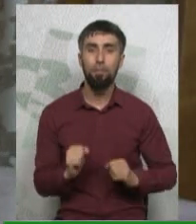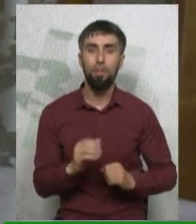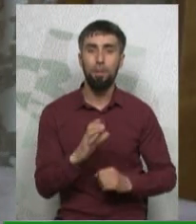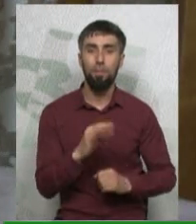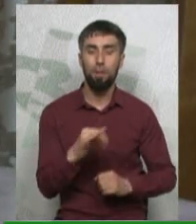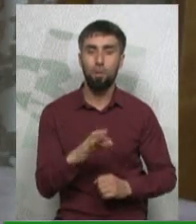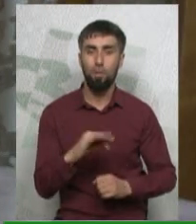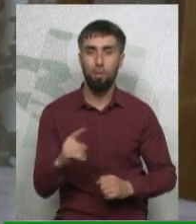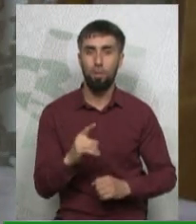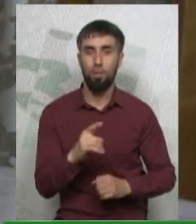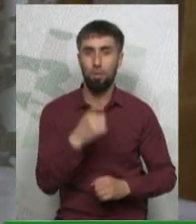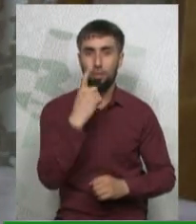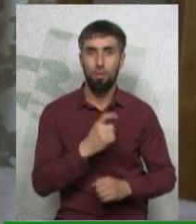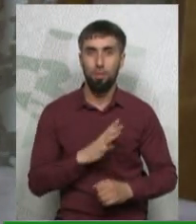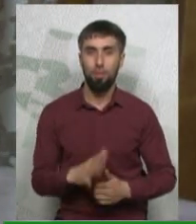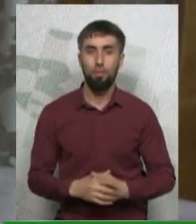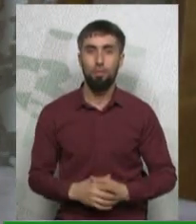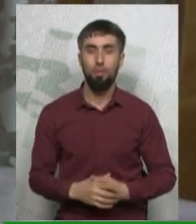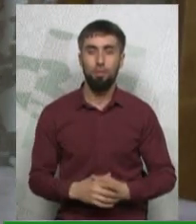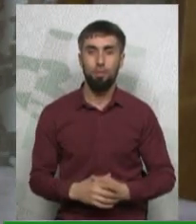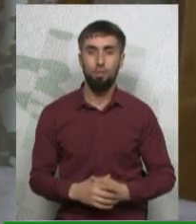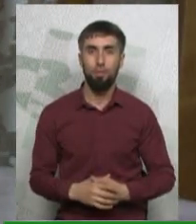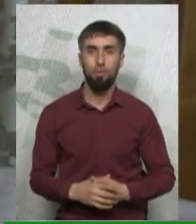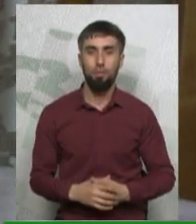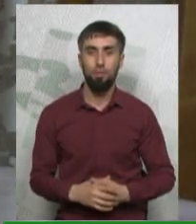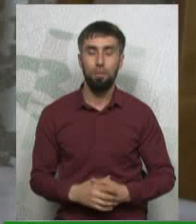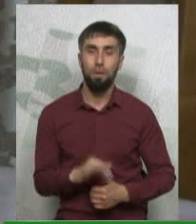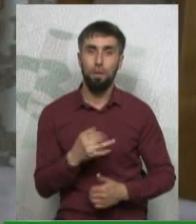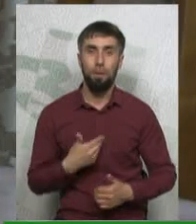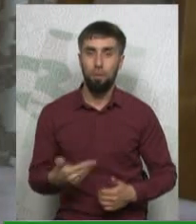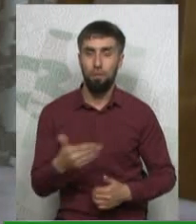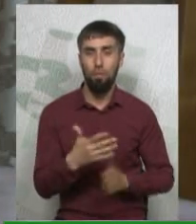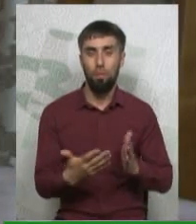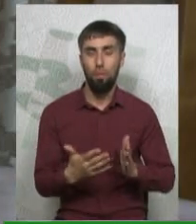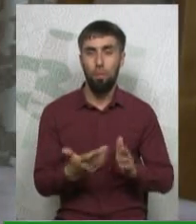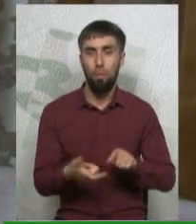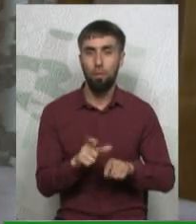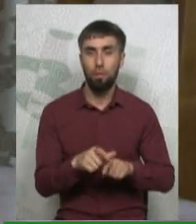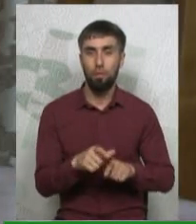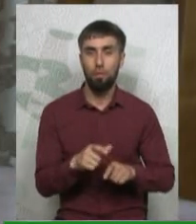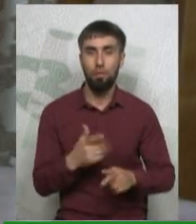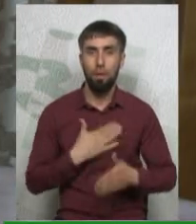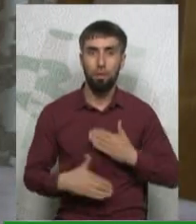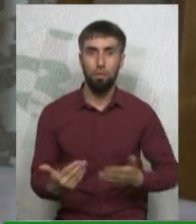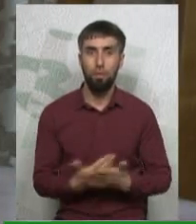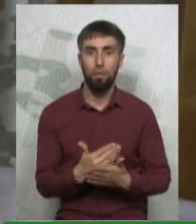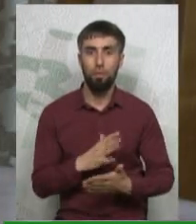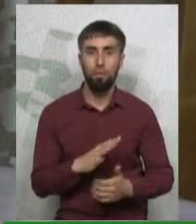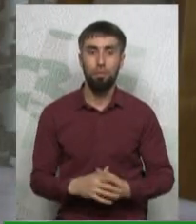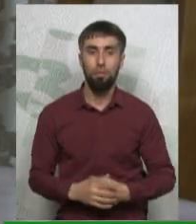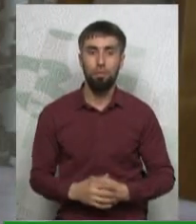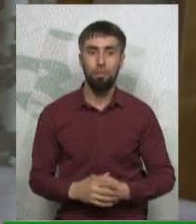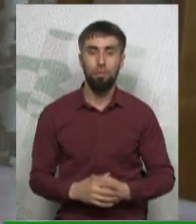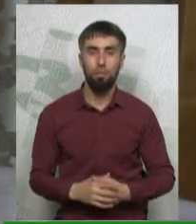Союза, Бахкахар, Маснина, Тона, Маснина, Сунхадага,